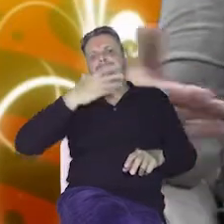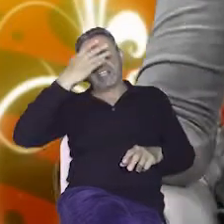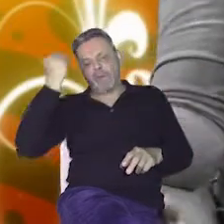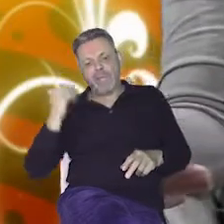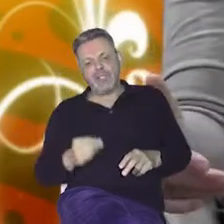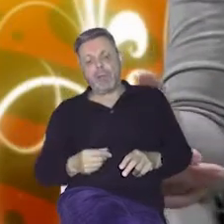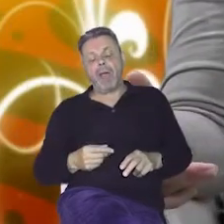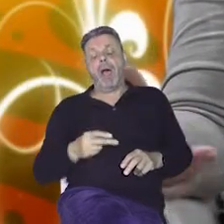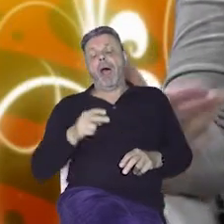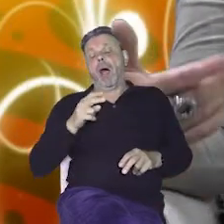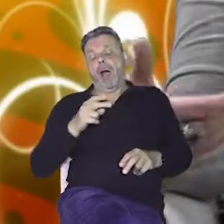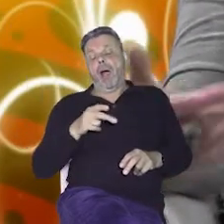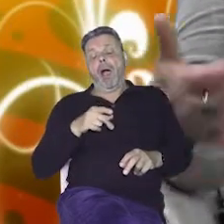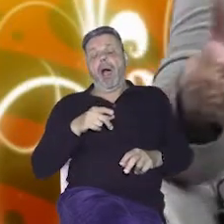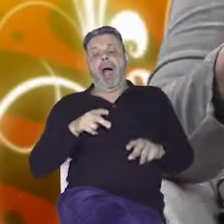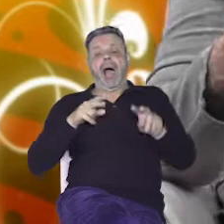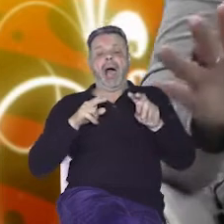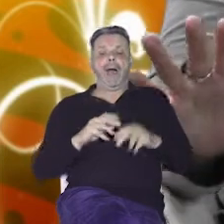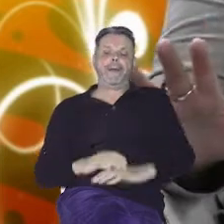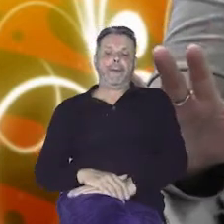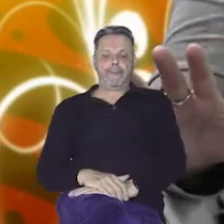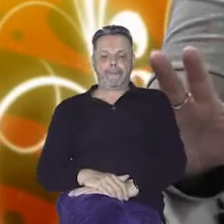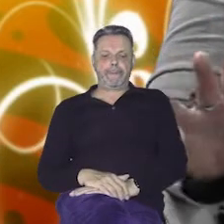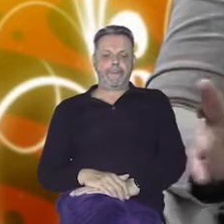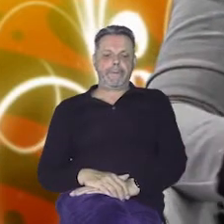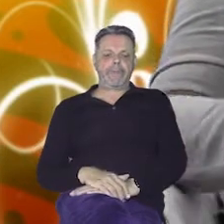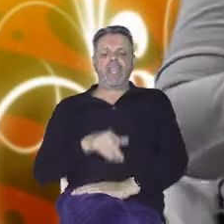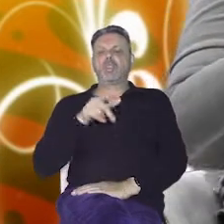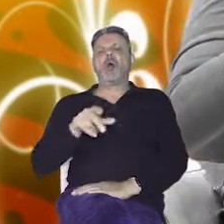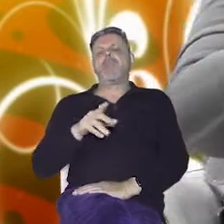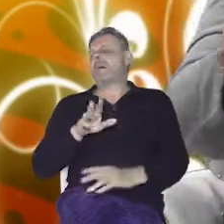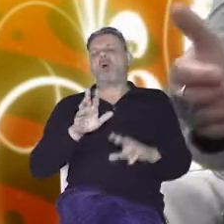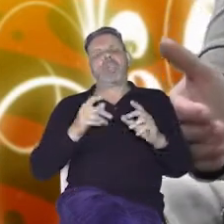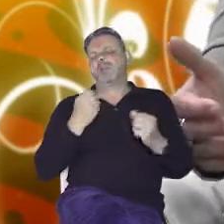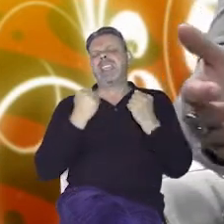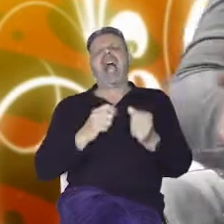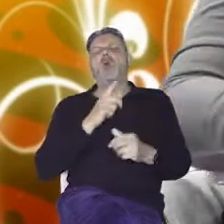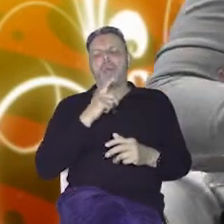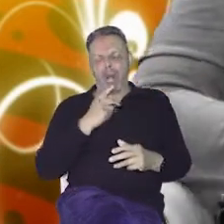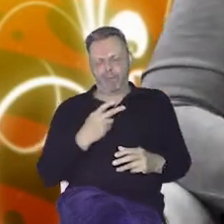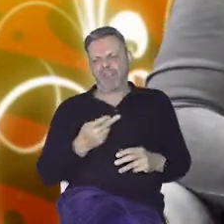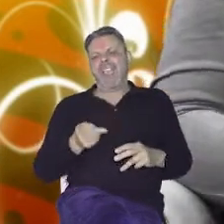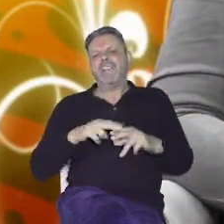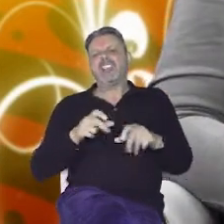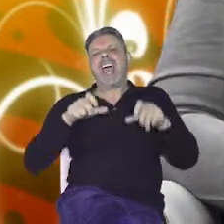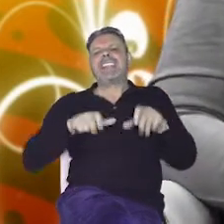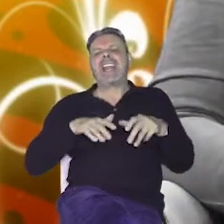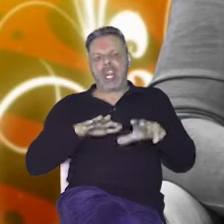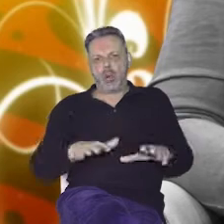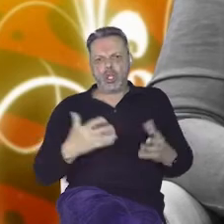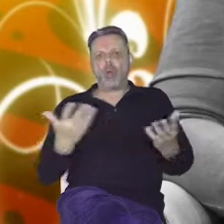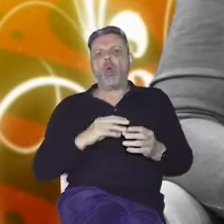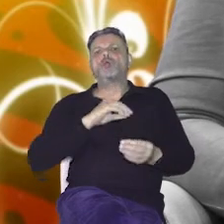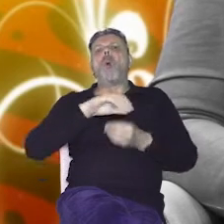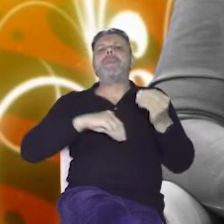stvari djec, znači to imamo vrlo malo, jer su većina je starijih ljudi koji su obiteljski